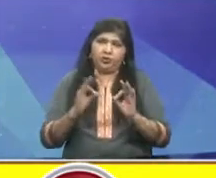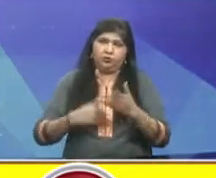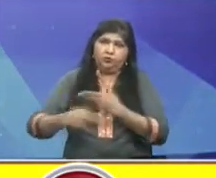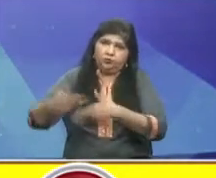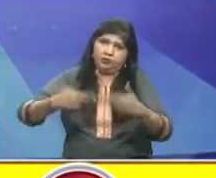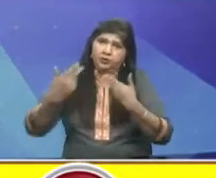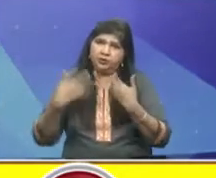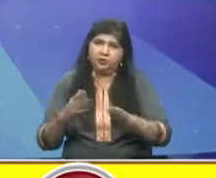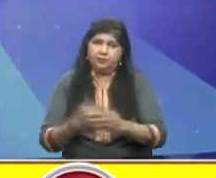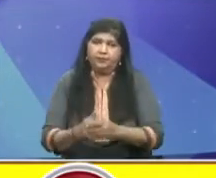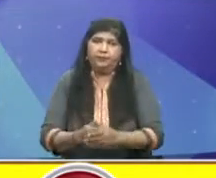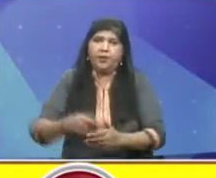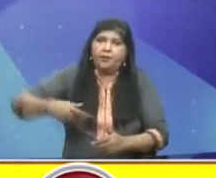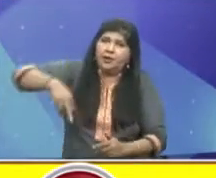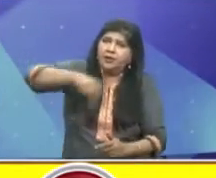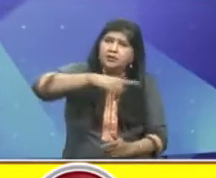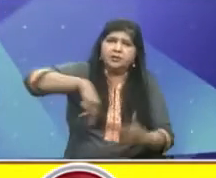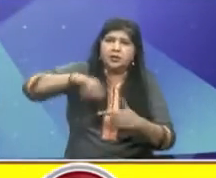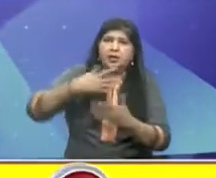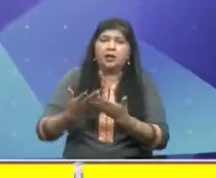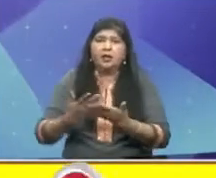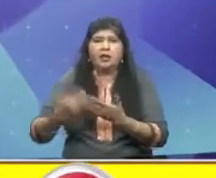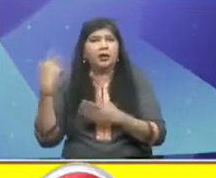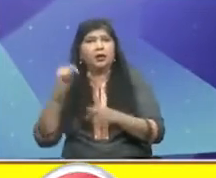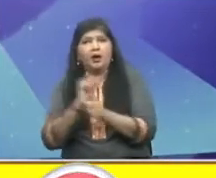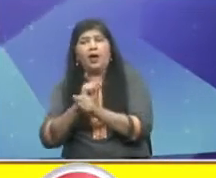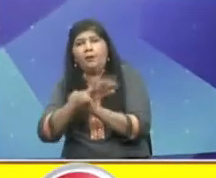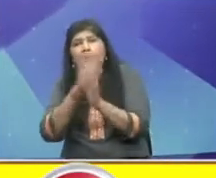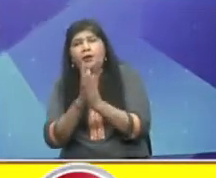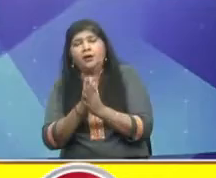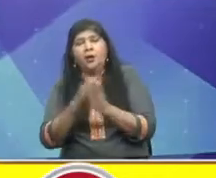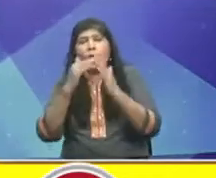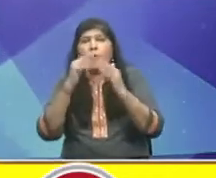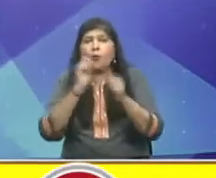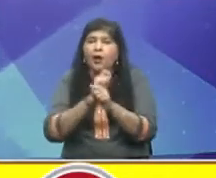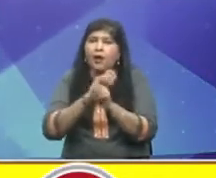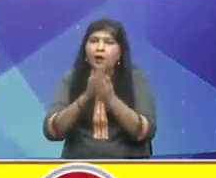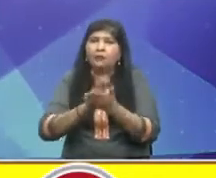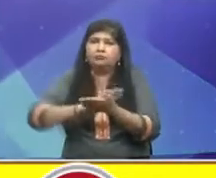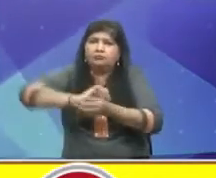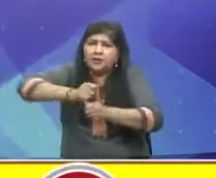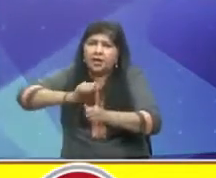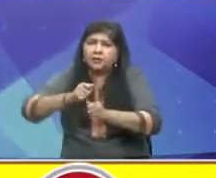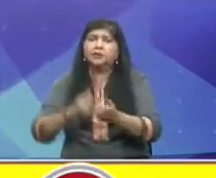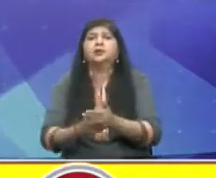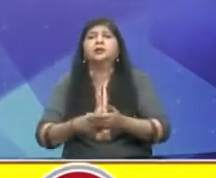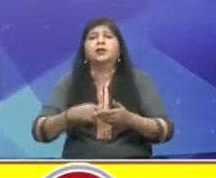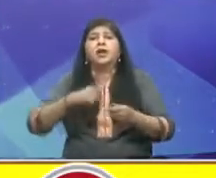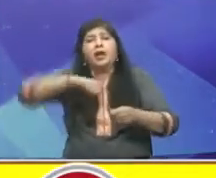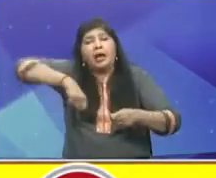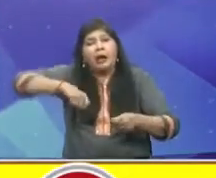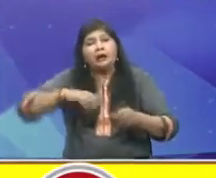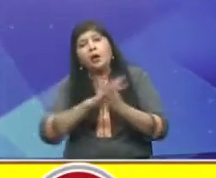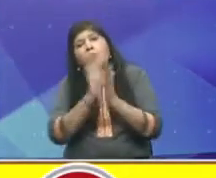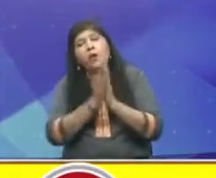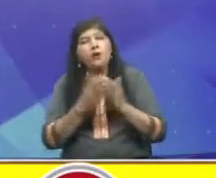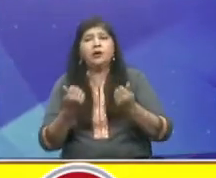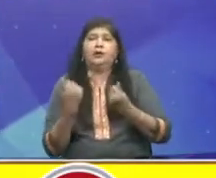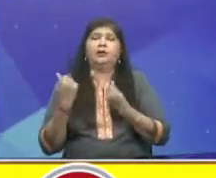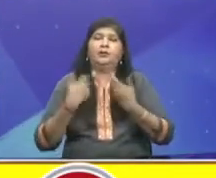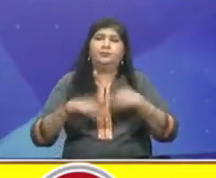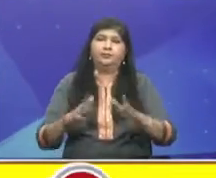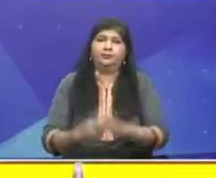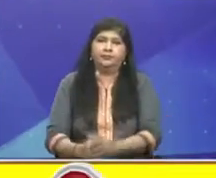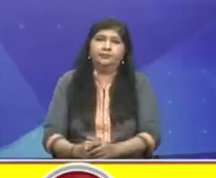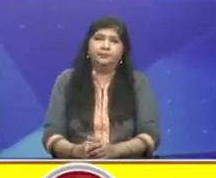अच्छा हुआ है? मैं खूब घूमती हूँ, फिरती हूँ, किचन का काम करती हूँ, घर का काम करती हूँ, बच्चों को खाना बना के देती हूँ। तो मतलब आयुष्मान भारत